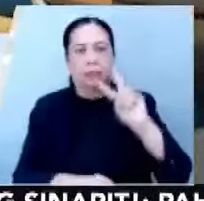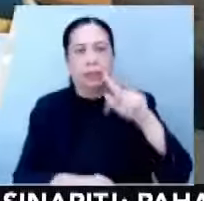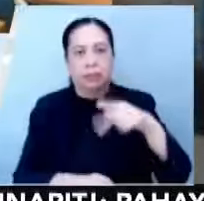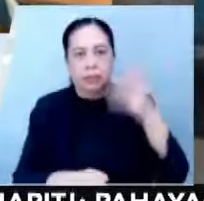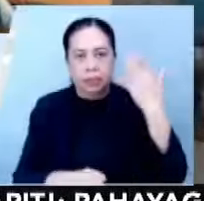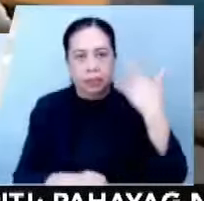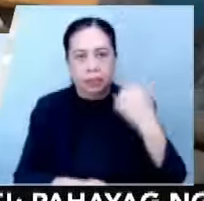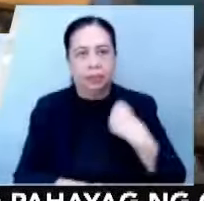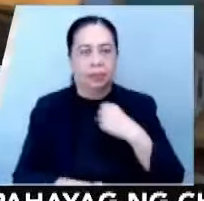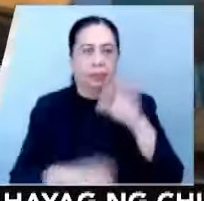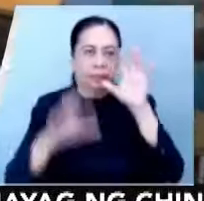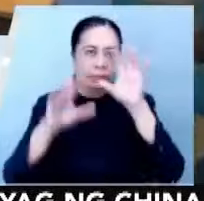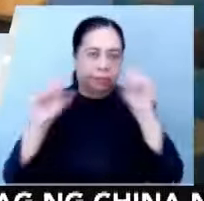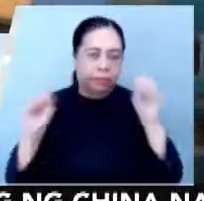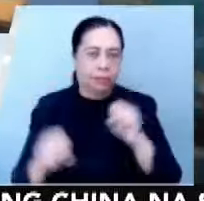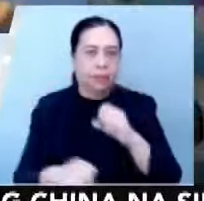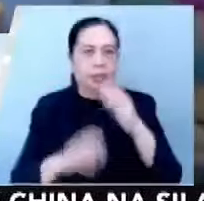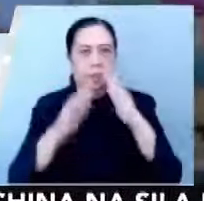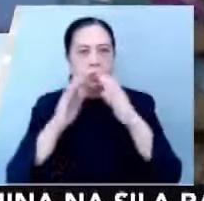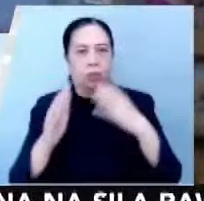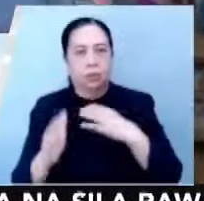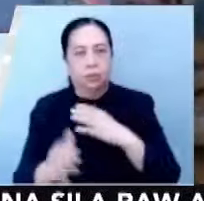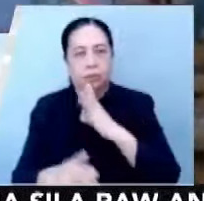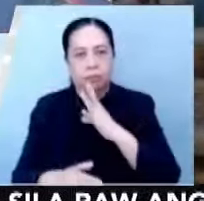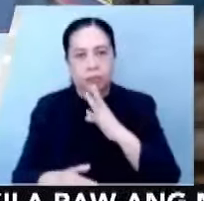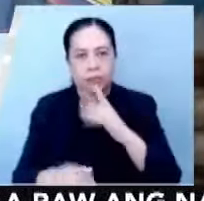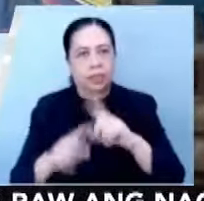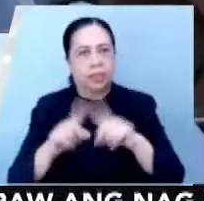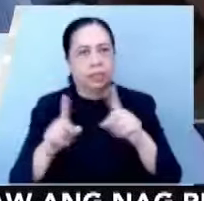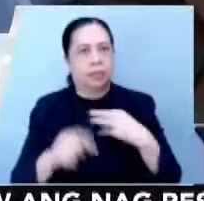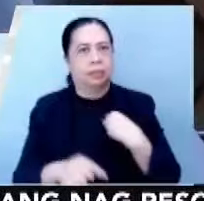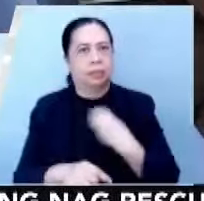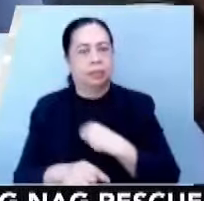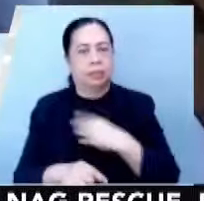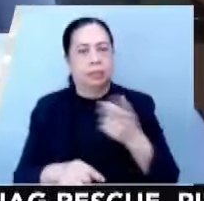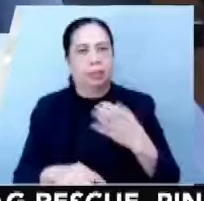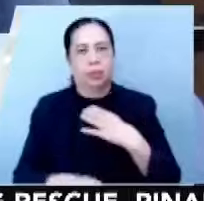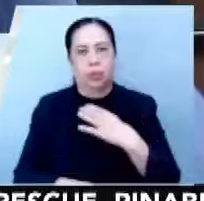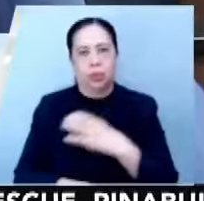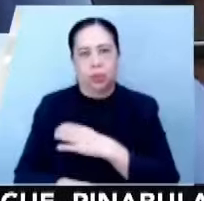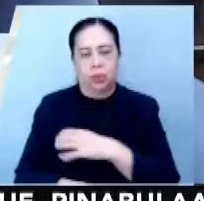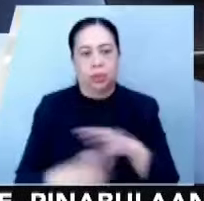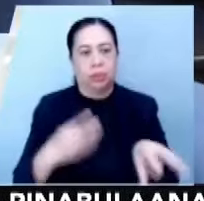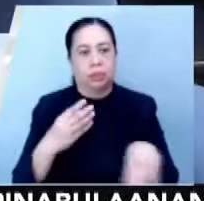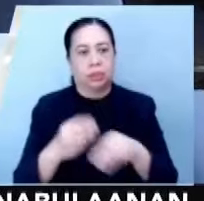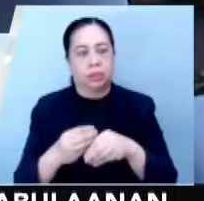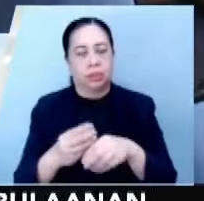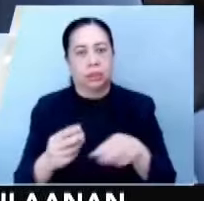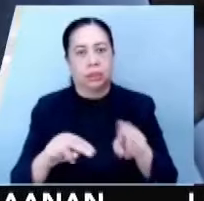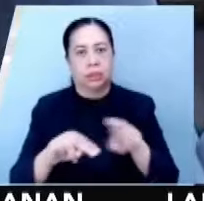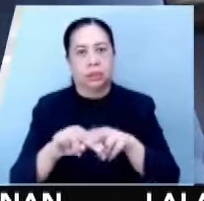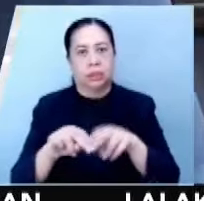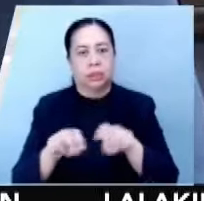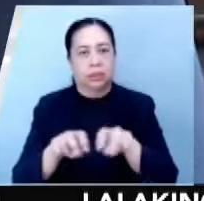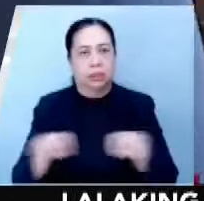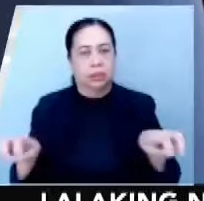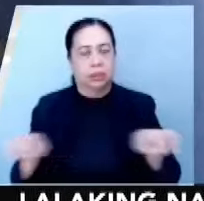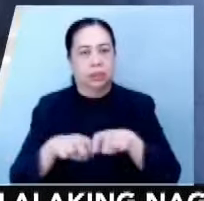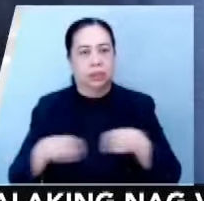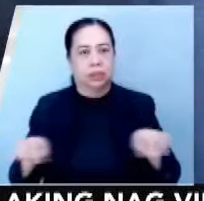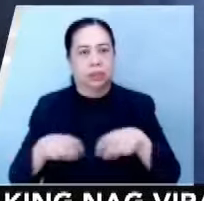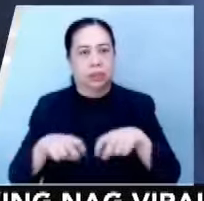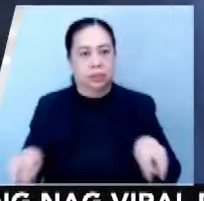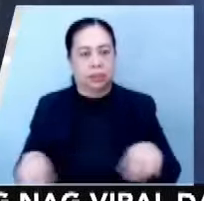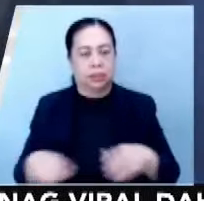President, House Speaker at iba pang dating miyembro ng Kamara. Tinagdag ang mga upo ang ito dito sa plenaryo ng Kamara.